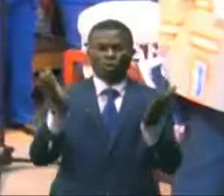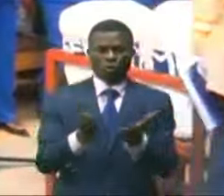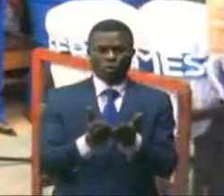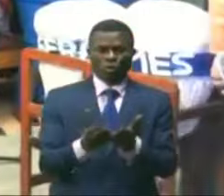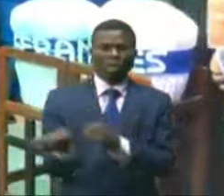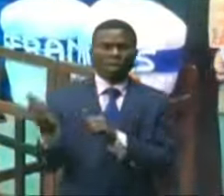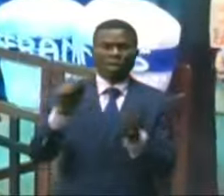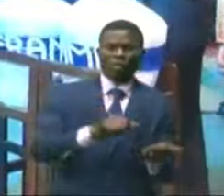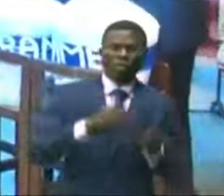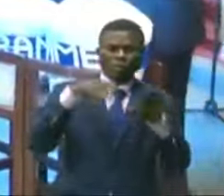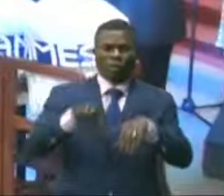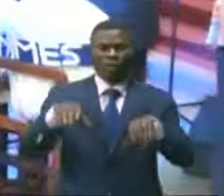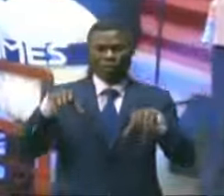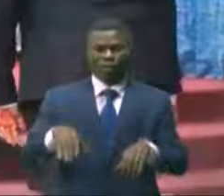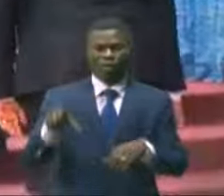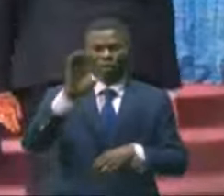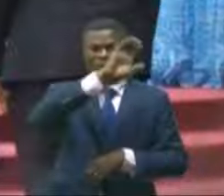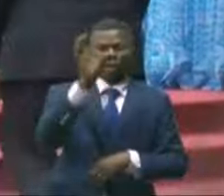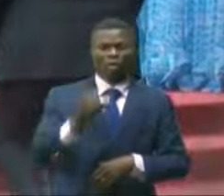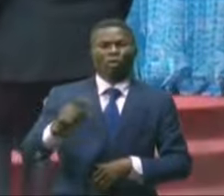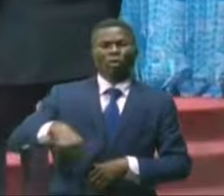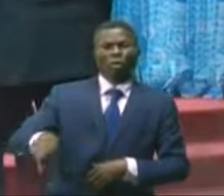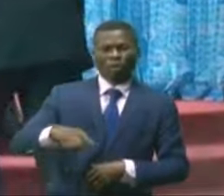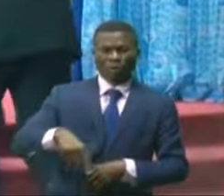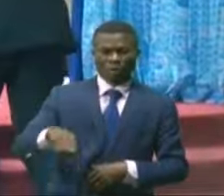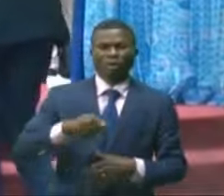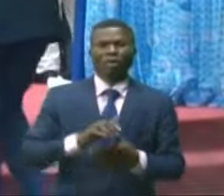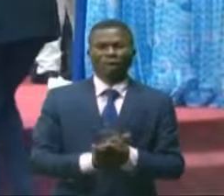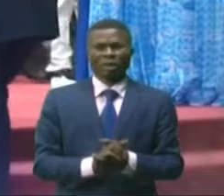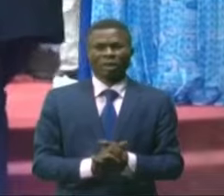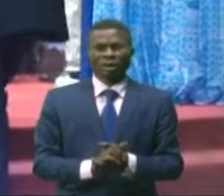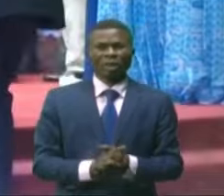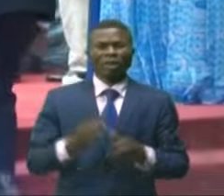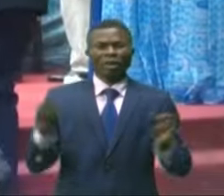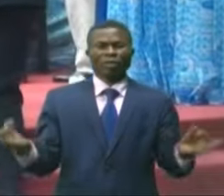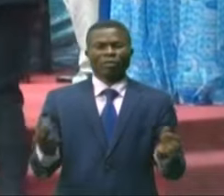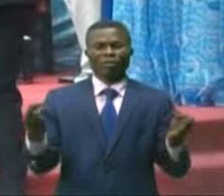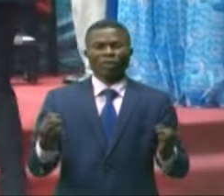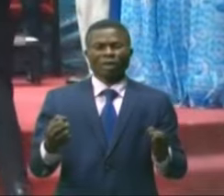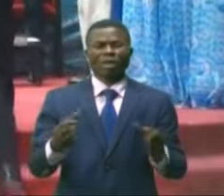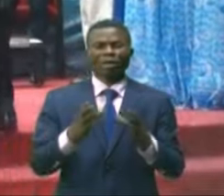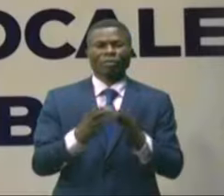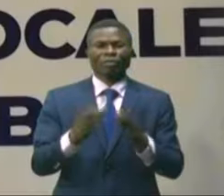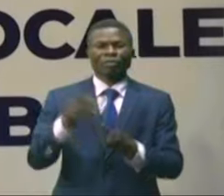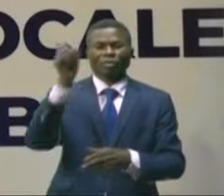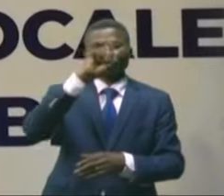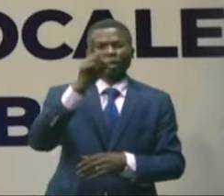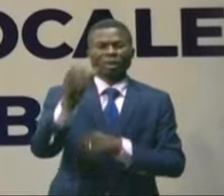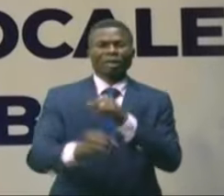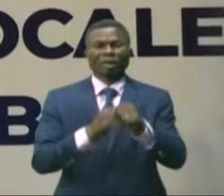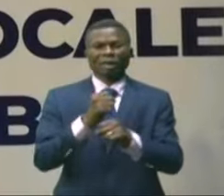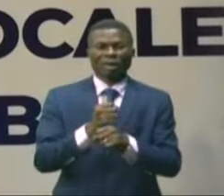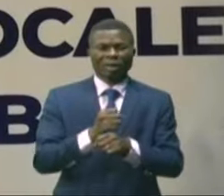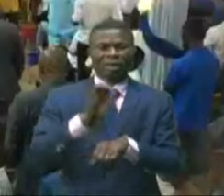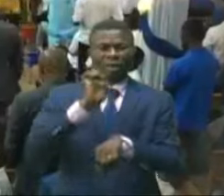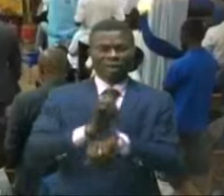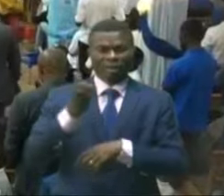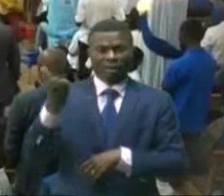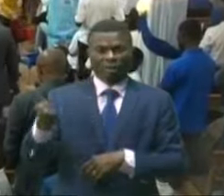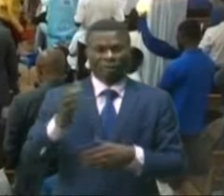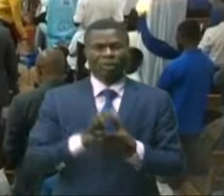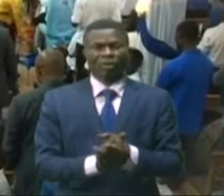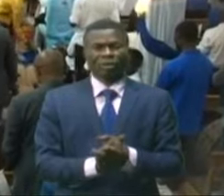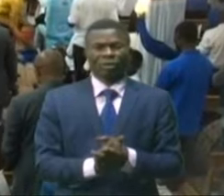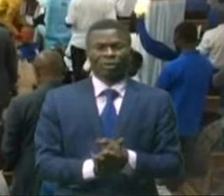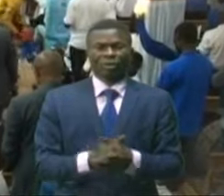Congo, de la commune de Lagombe, font leur entrée pour célébrer avec faste le 30e anniversaire de leur église. Au